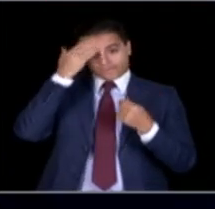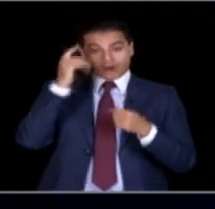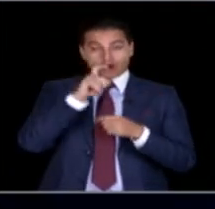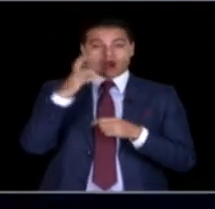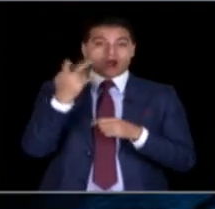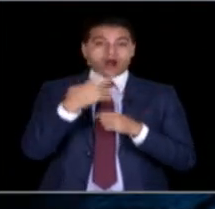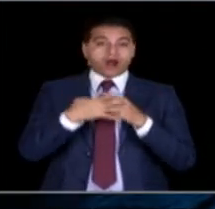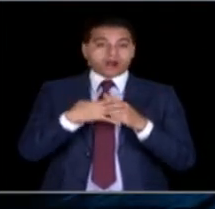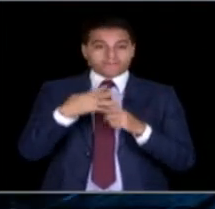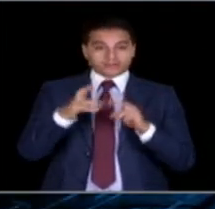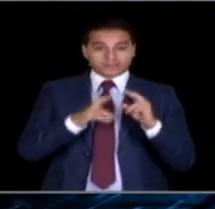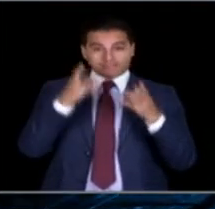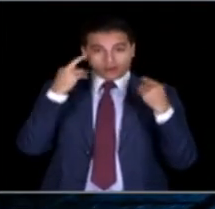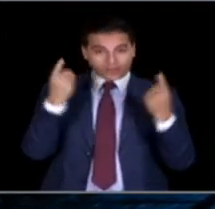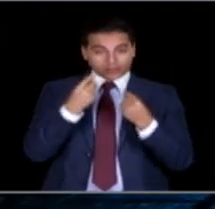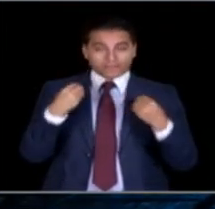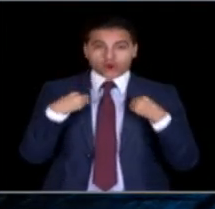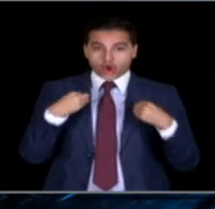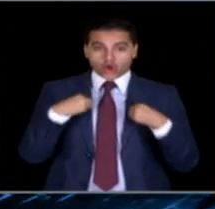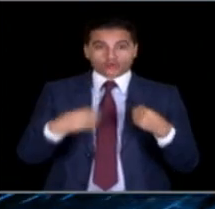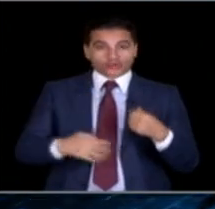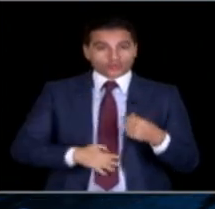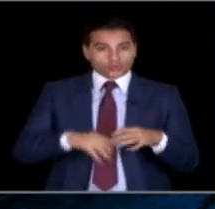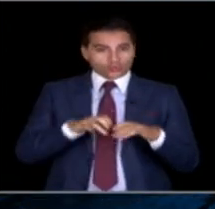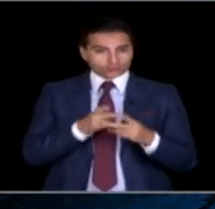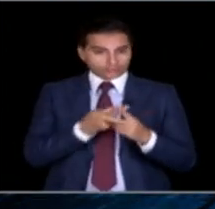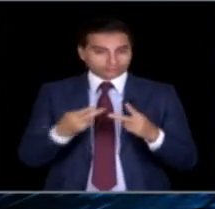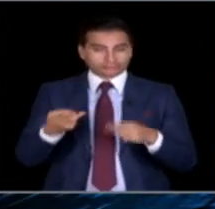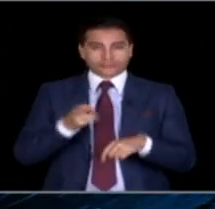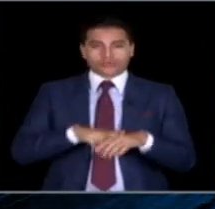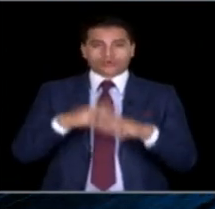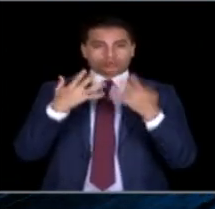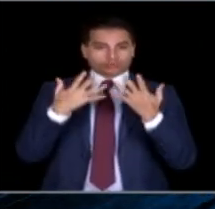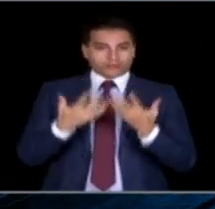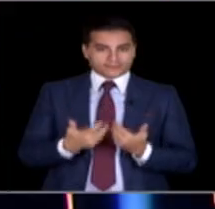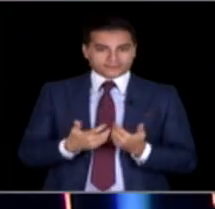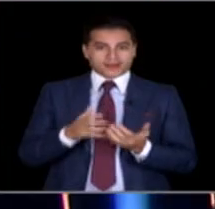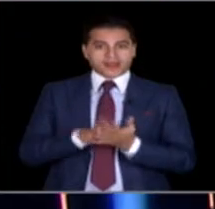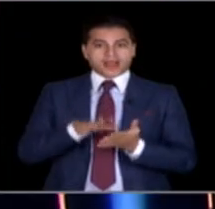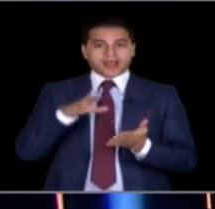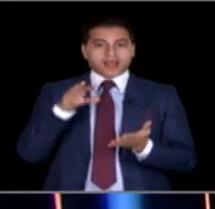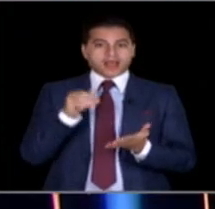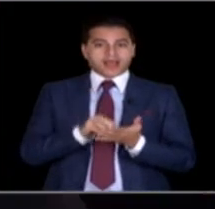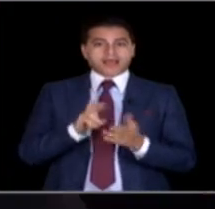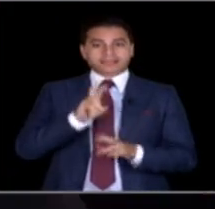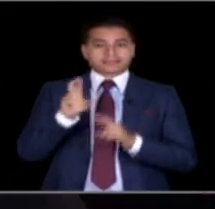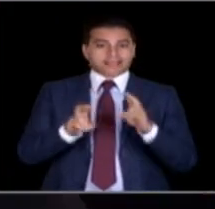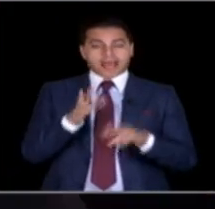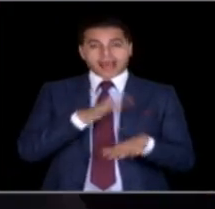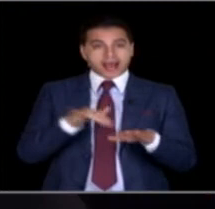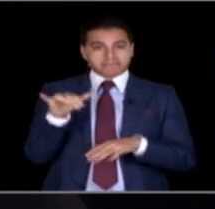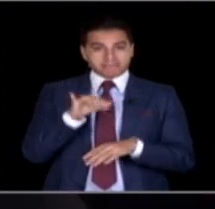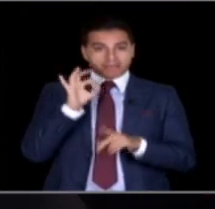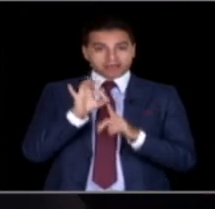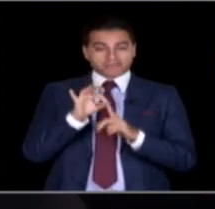المعرفة 4 أسئلة: معلومات عامة، رياضة، تكنولوجيا، وقدرات ذهنية. أسئلتنا هتعتمد على